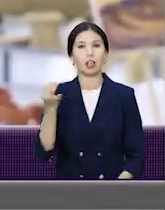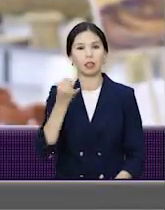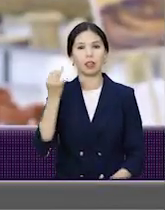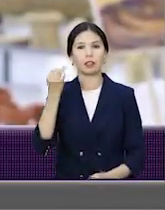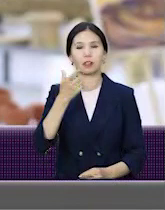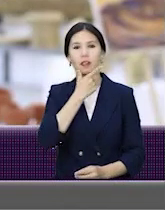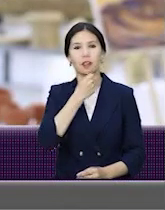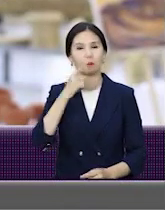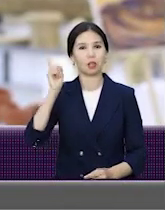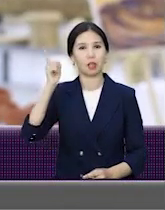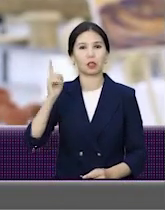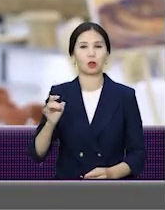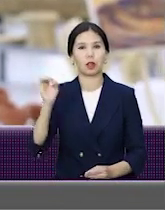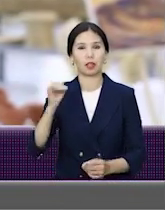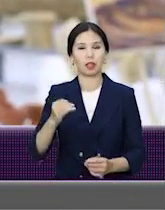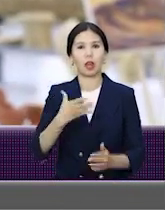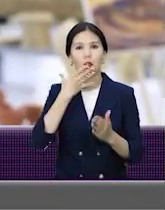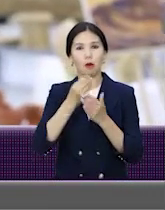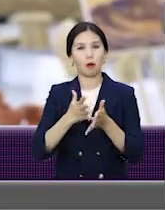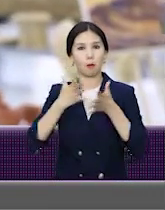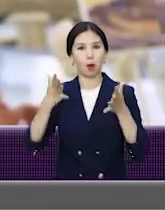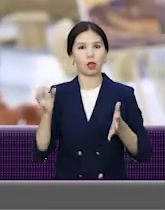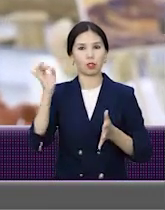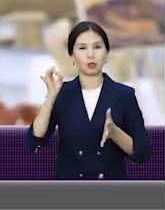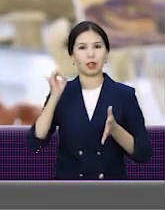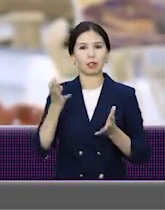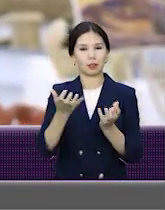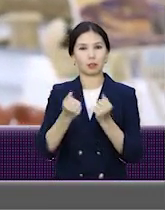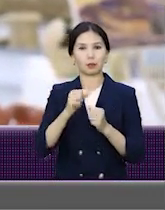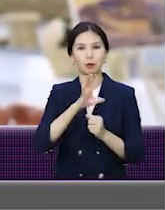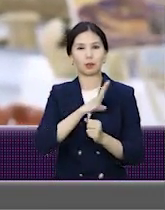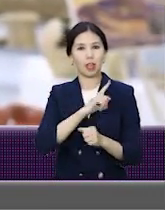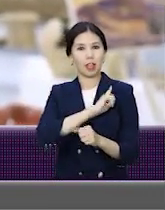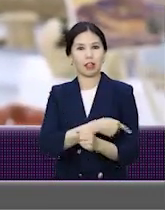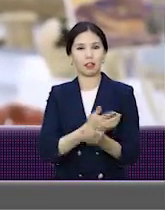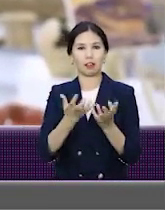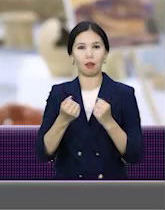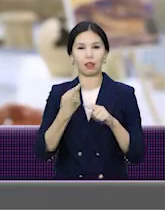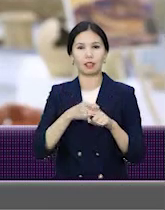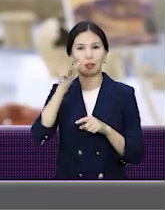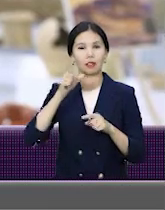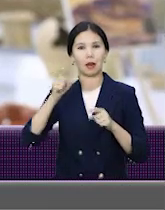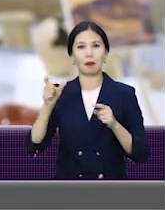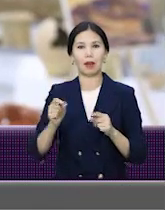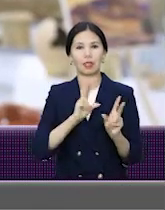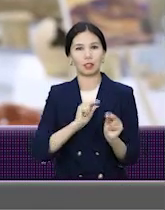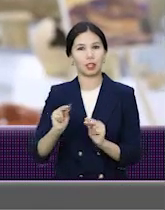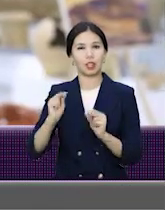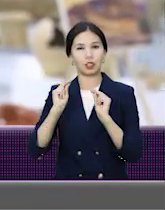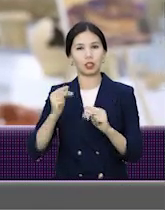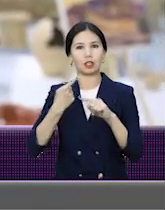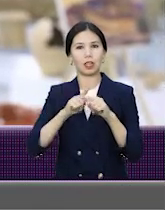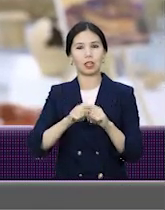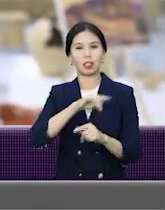Xiva qadimiy va chiroyli shahar. Boy tarixini tomosha qilib quvonchga to'lasan, energiya olasan. Odamlari samimiy, shahar